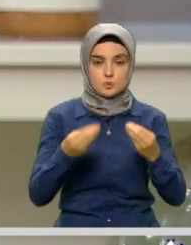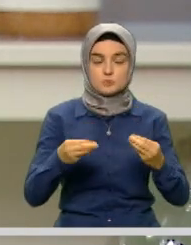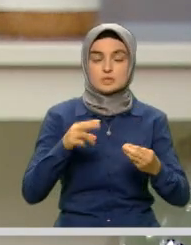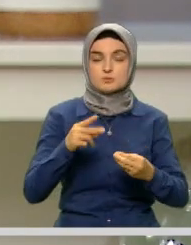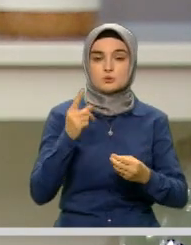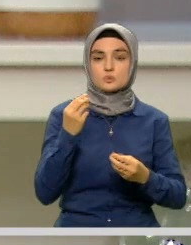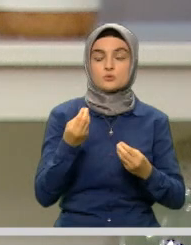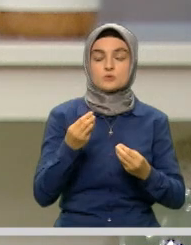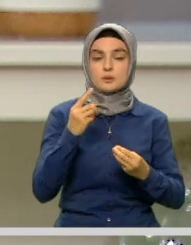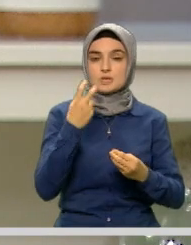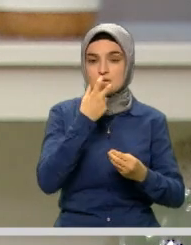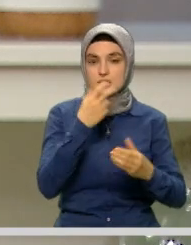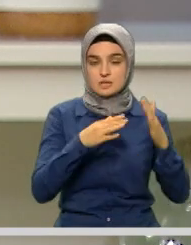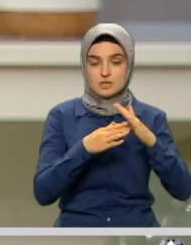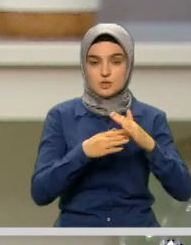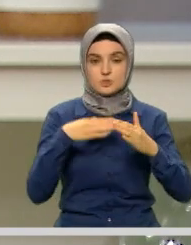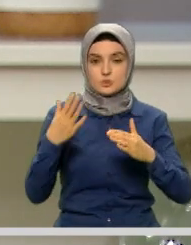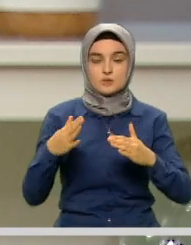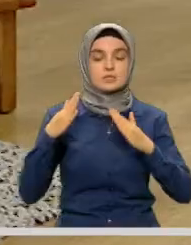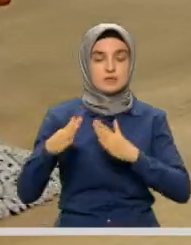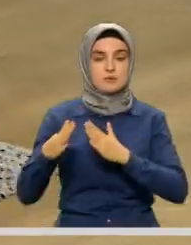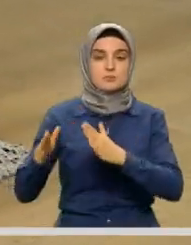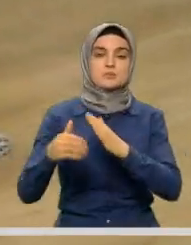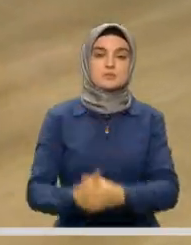yine güzel bir eserle devam ediyoruz. Ardından buradayız.